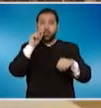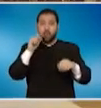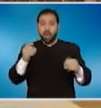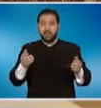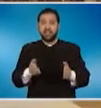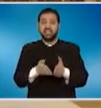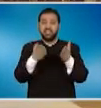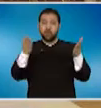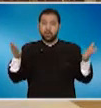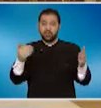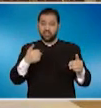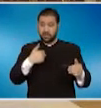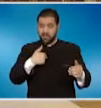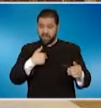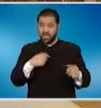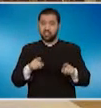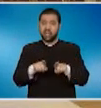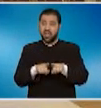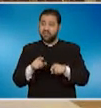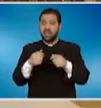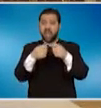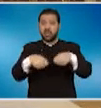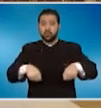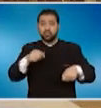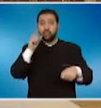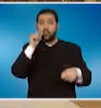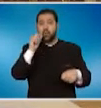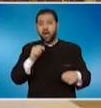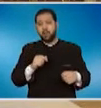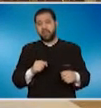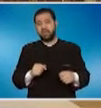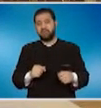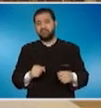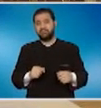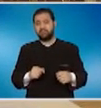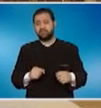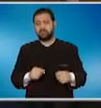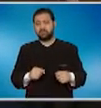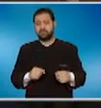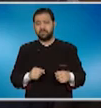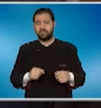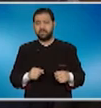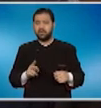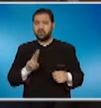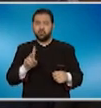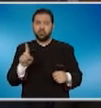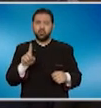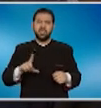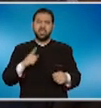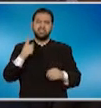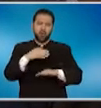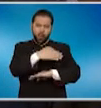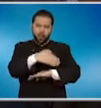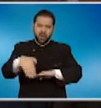și prin intermediul propriei mele ființe, dar și prin intermediul intimității celuilalt de lângă mine, indirect. Adică nu există o